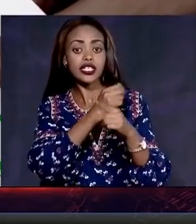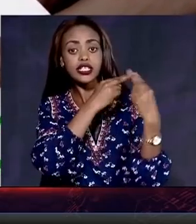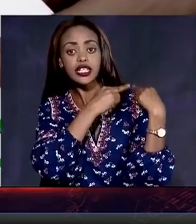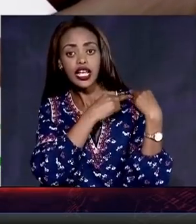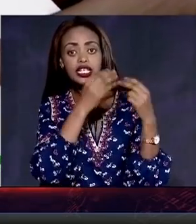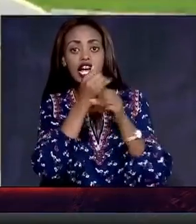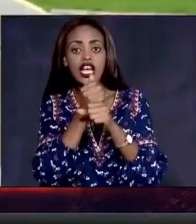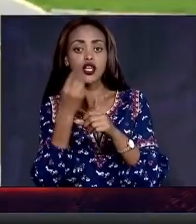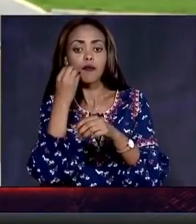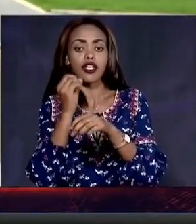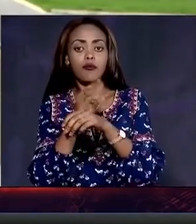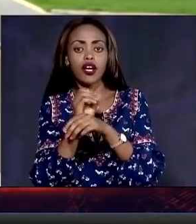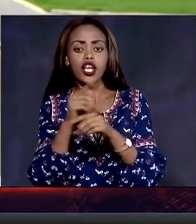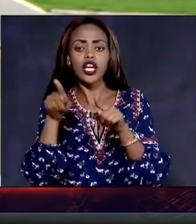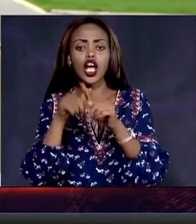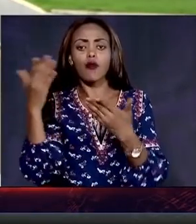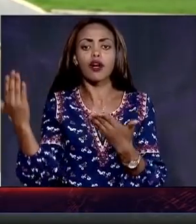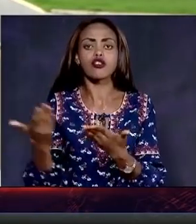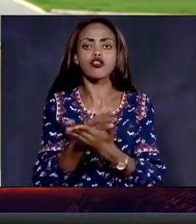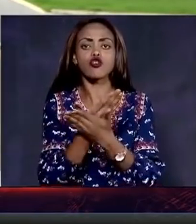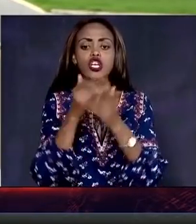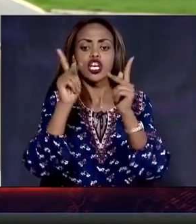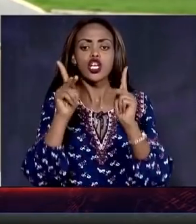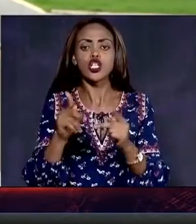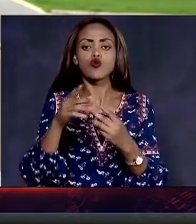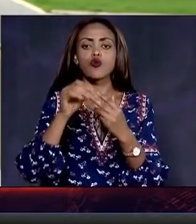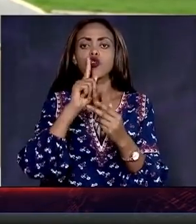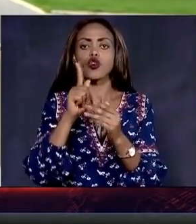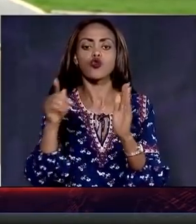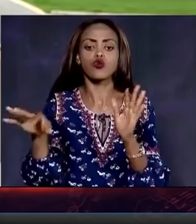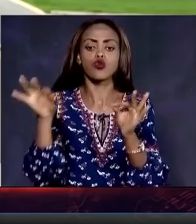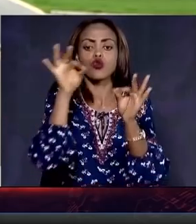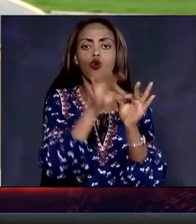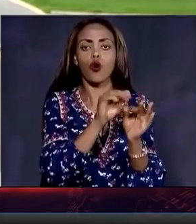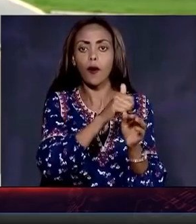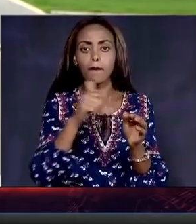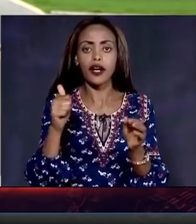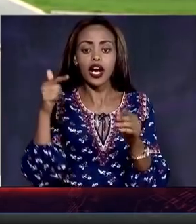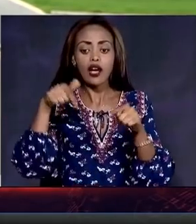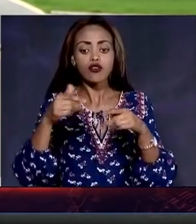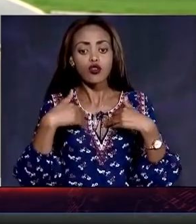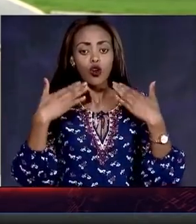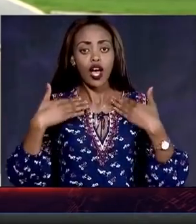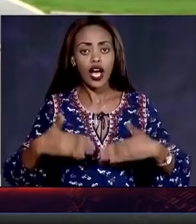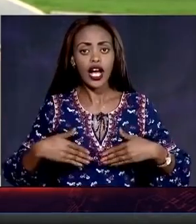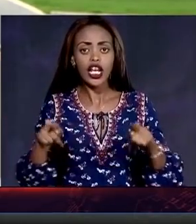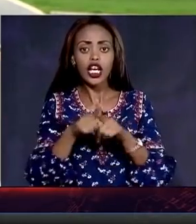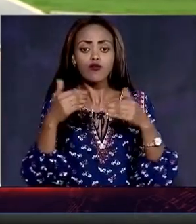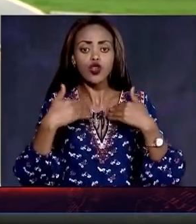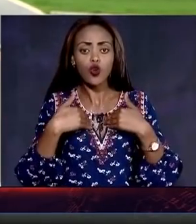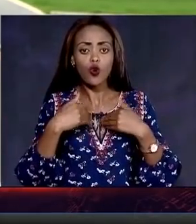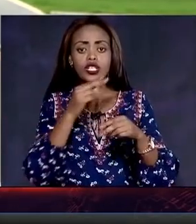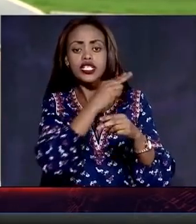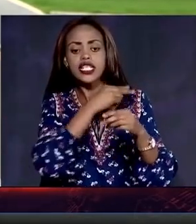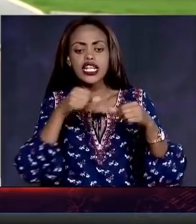ዝሓዘ ቤት ምኽሪ ከም ብሓድሽ ህዝቢ ዝመረፆ እዩ ዝትክኦ እምበር ዘውዚ ዝኒሀ ኣካል ከም ዘለዎ